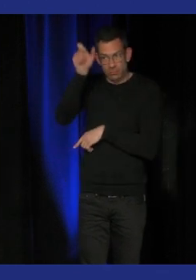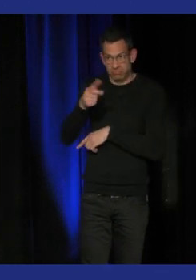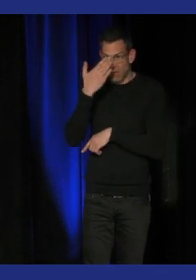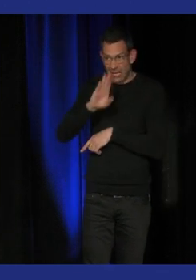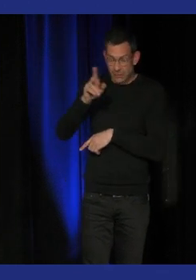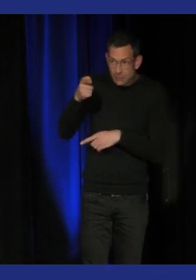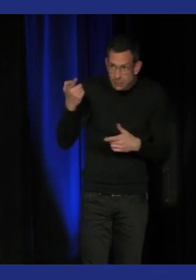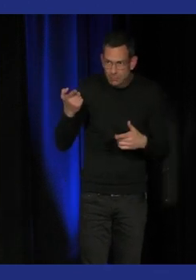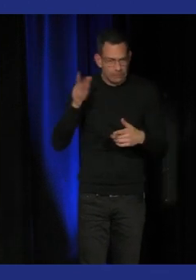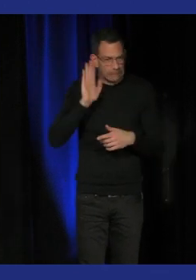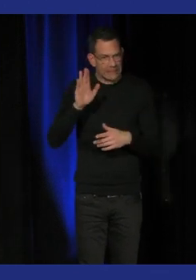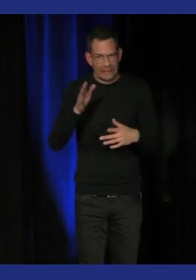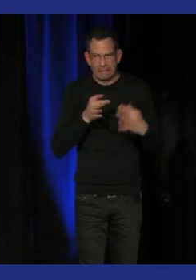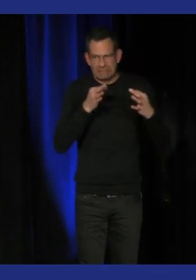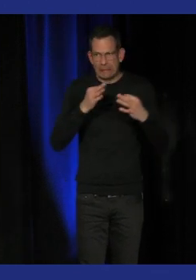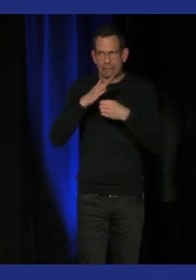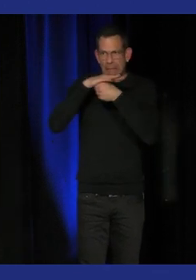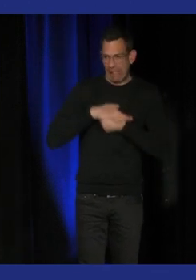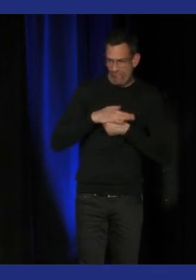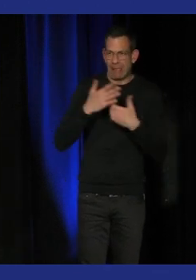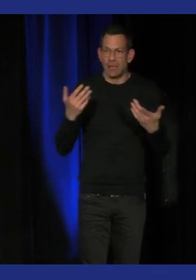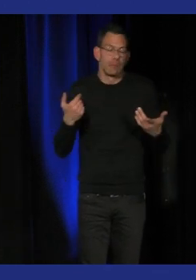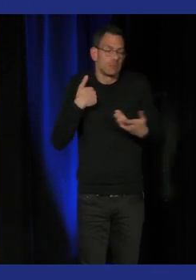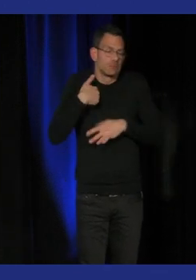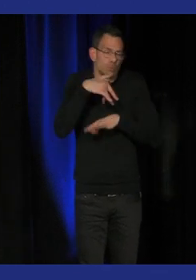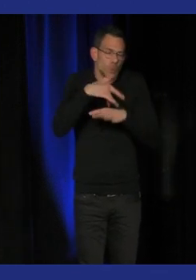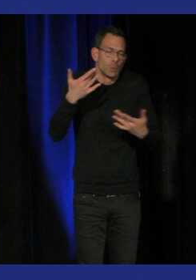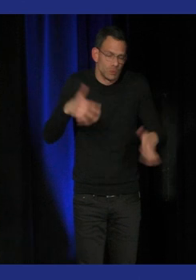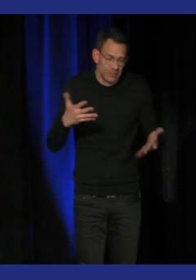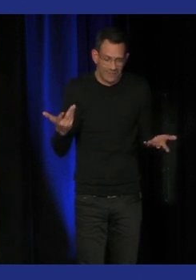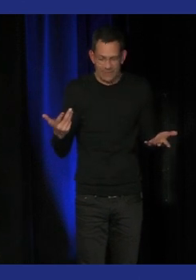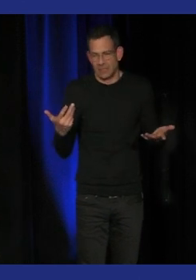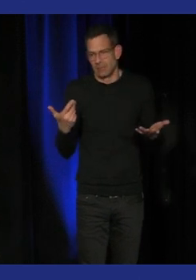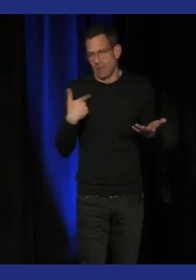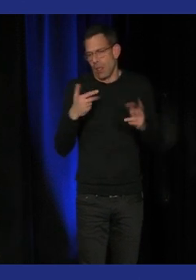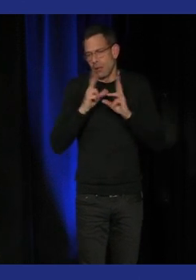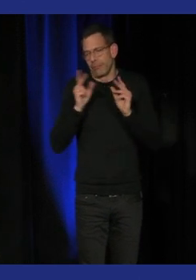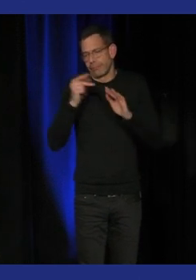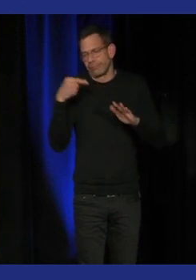validistes, comme on parlait tout à l'heure. Moi, ça a été un peu mon cas, mais voilà, je n'ai pas trop le temps